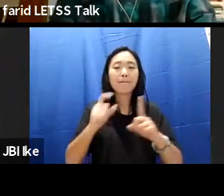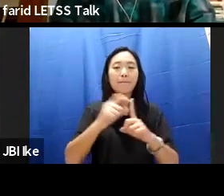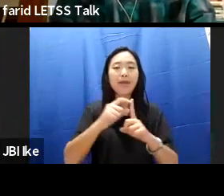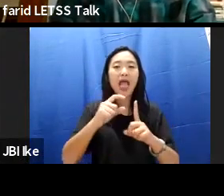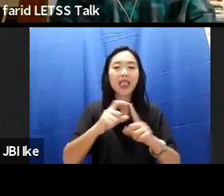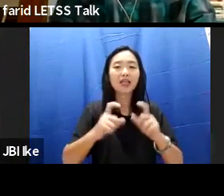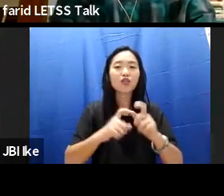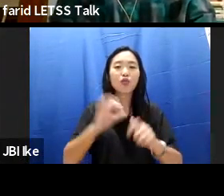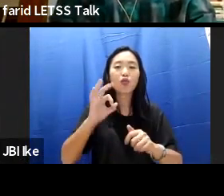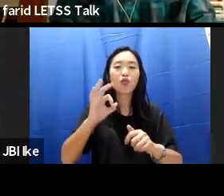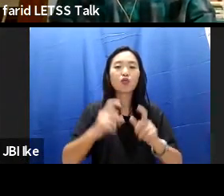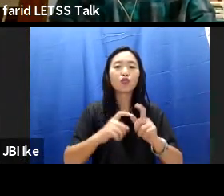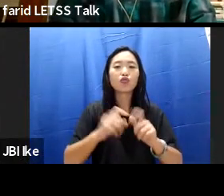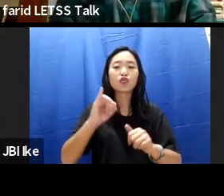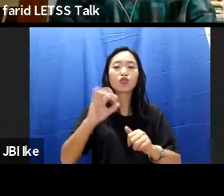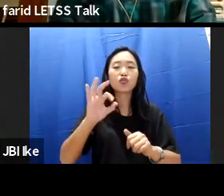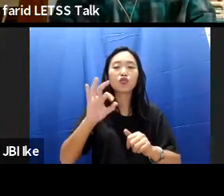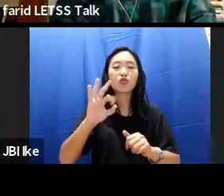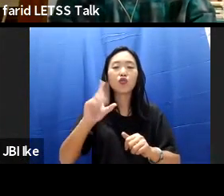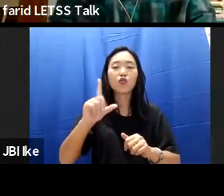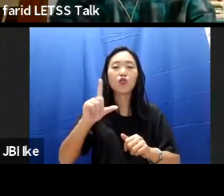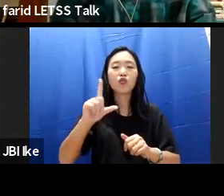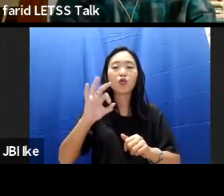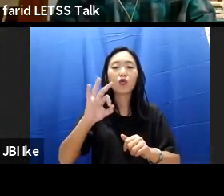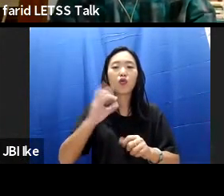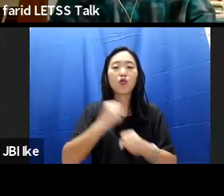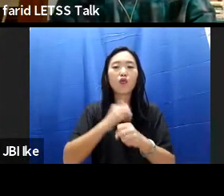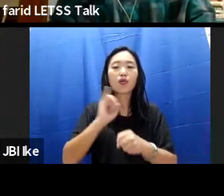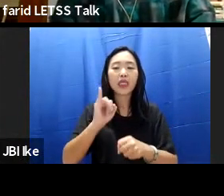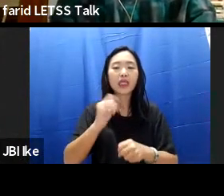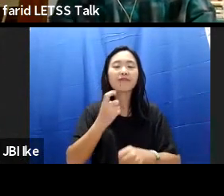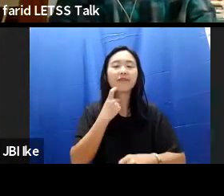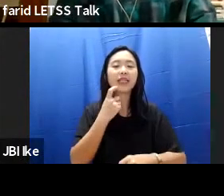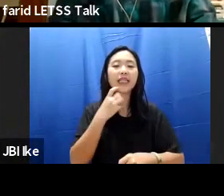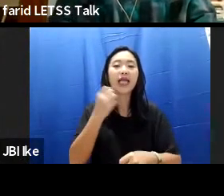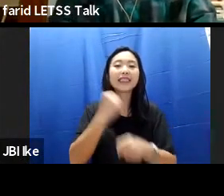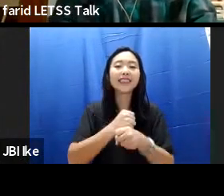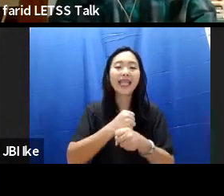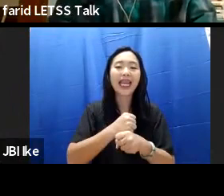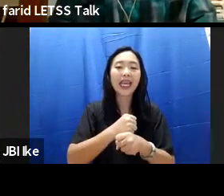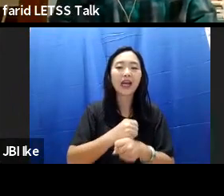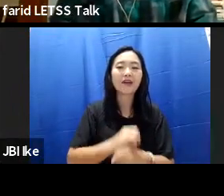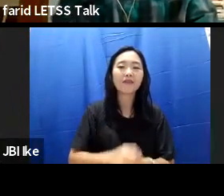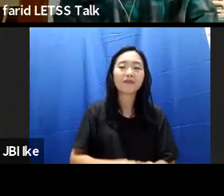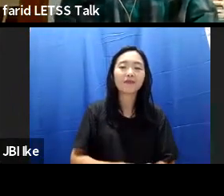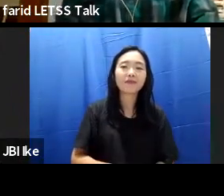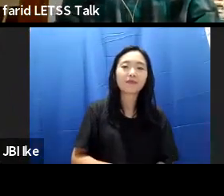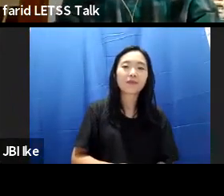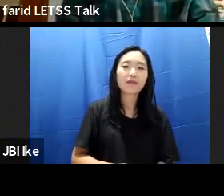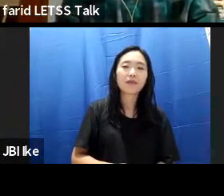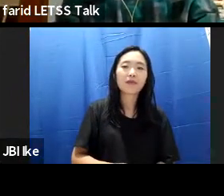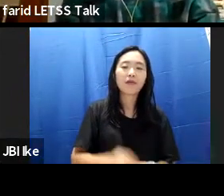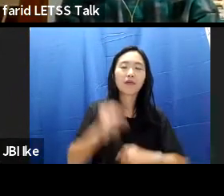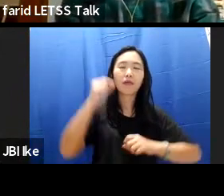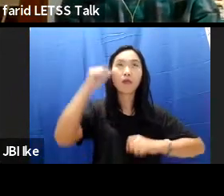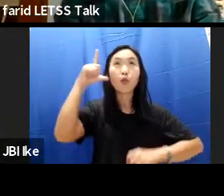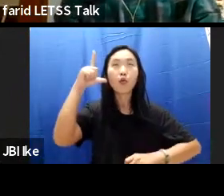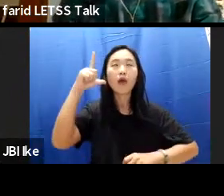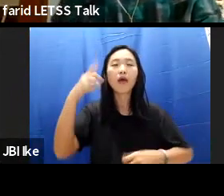gitu ya, khusus tentang gender. Nah, waktu itu saya sih merasanya eye opening banget gitu, karena secara personal juga